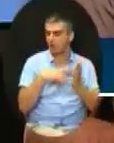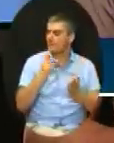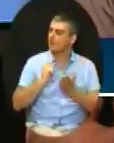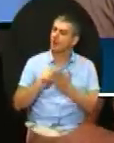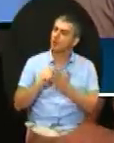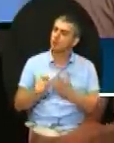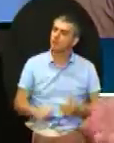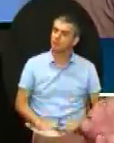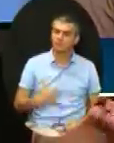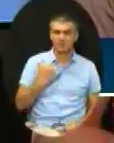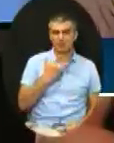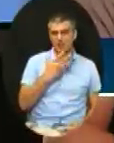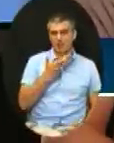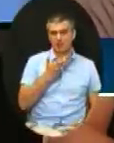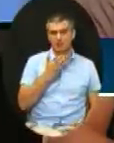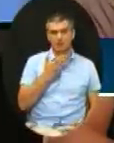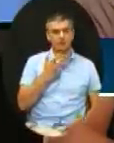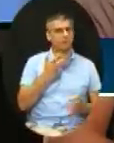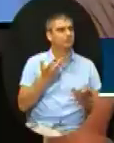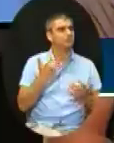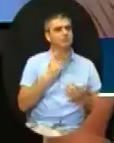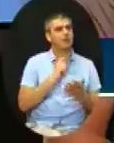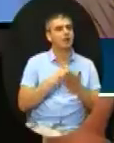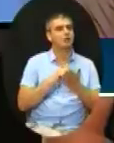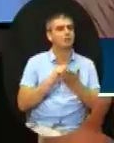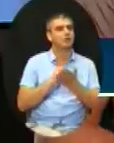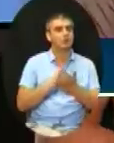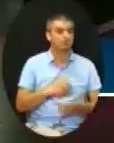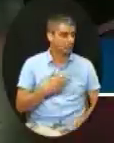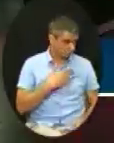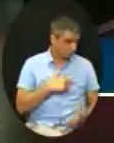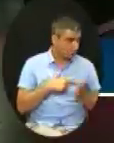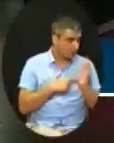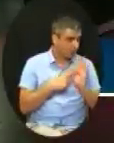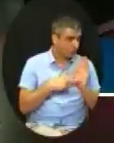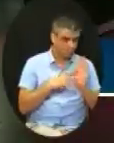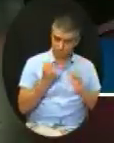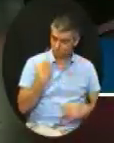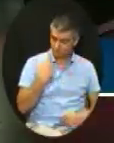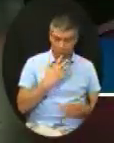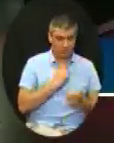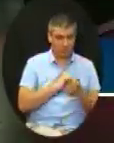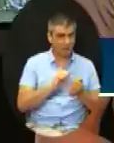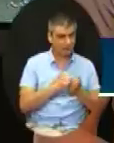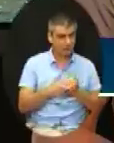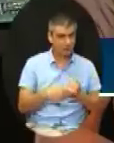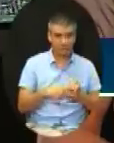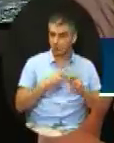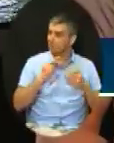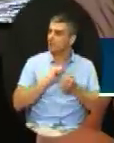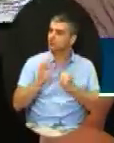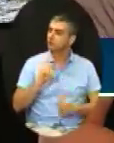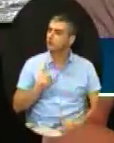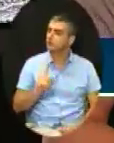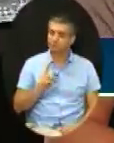כי בדרך כלל המיינסטרים לא פשוט לא מדווח על זה. מה כתוב שם באותם עיתונים נכונים? את רוצה שאני אראה לך תמונות רק משבוע שעבר של כל מיני הריסות? כל מיני הריסות של מי?